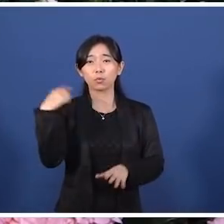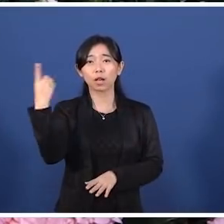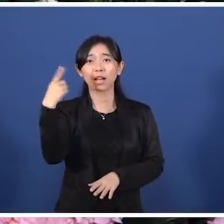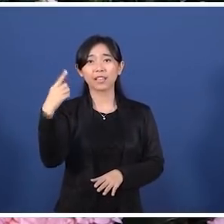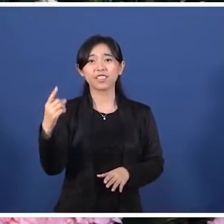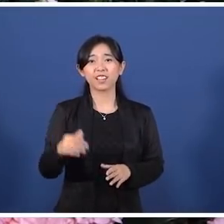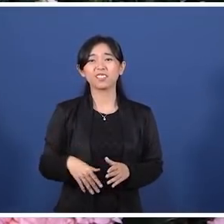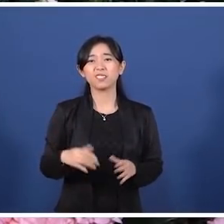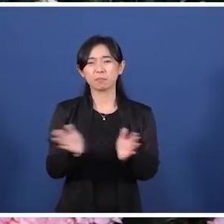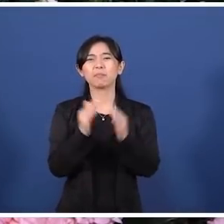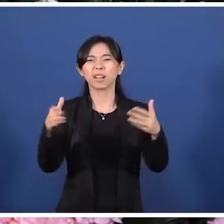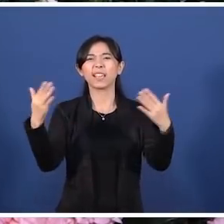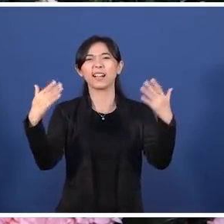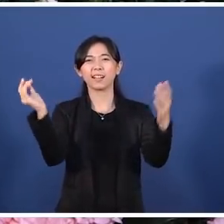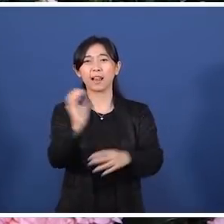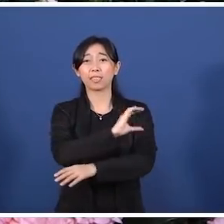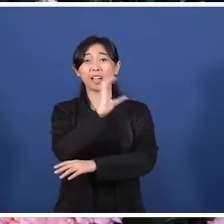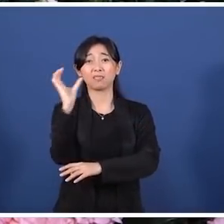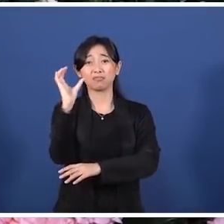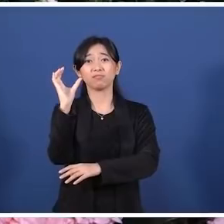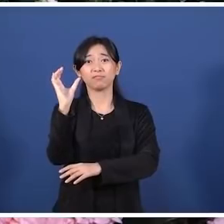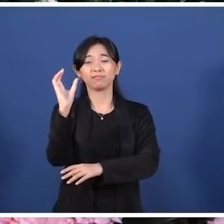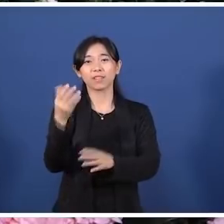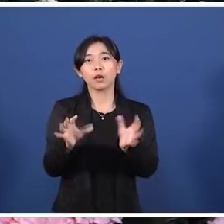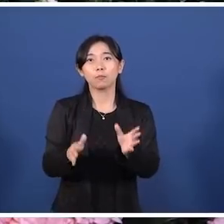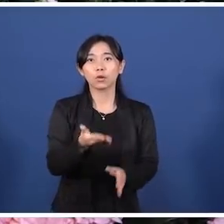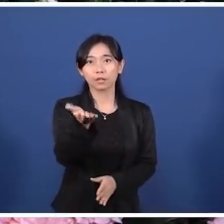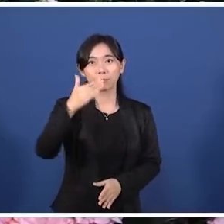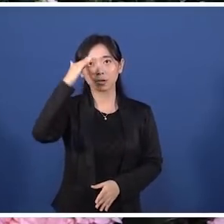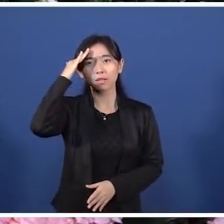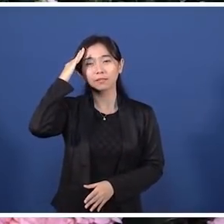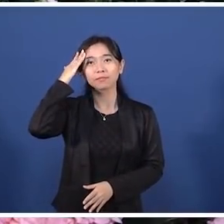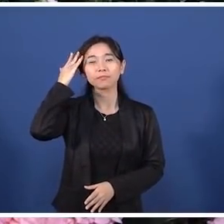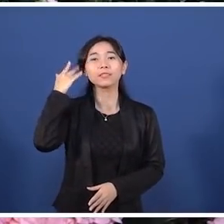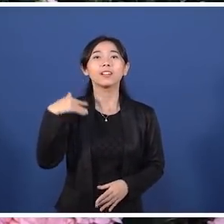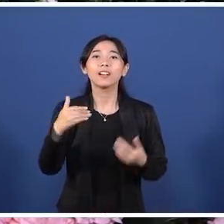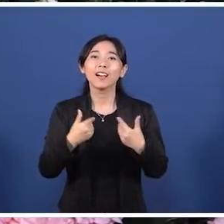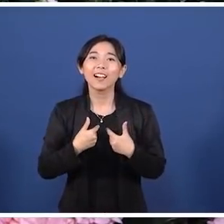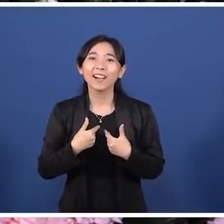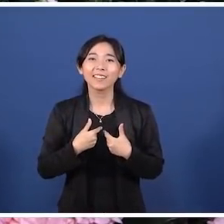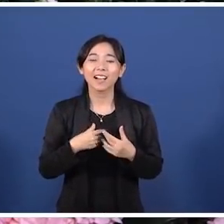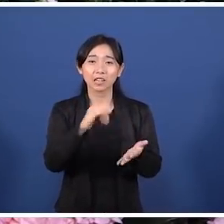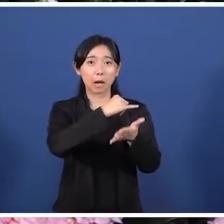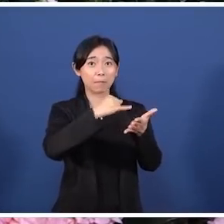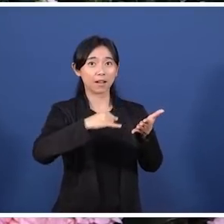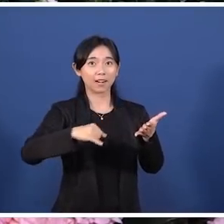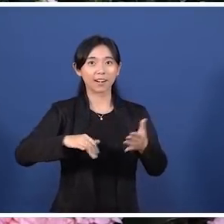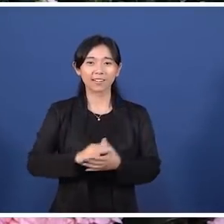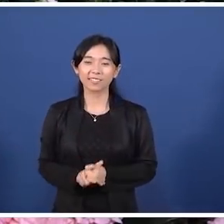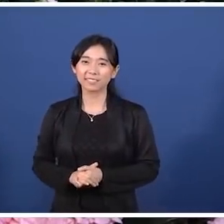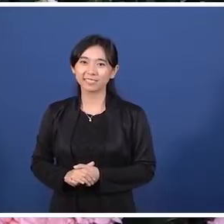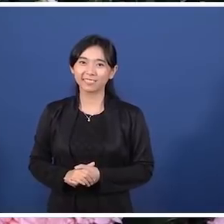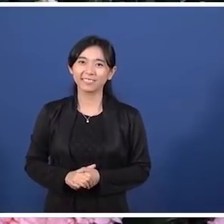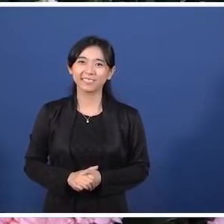merayakan Natal. Saudara-saudara, barangkali ada yang mengingat bahwa gambar ini disebarkan di berbagai media, di